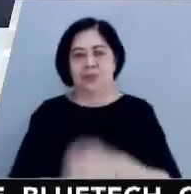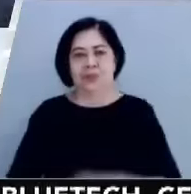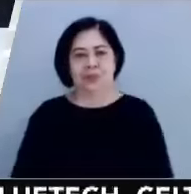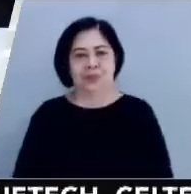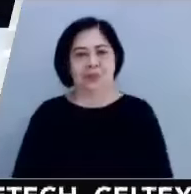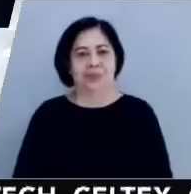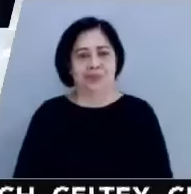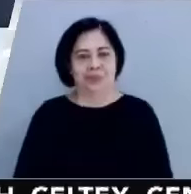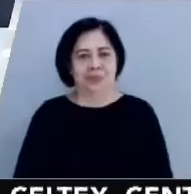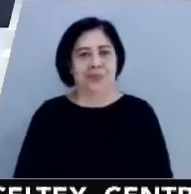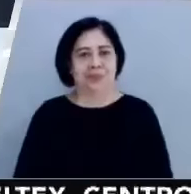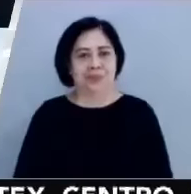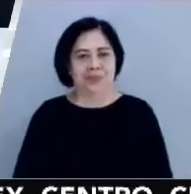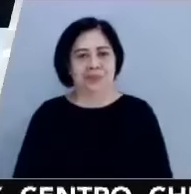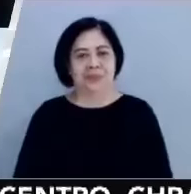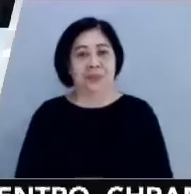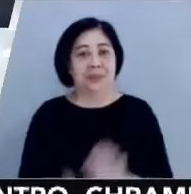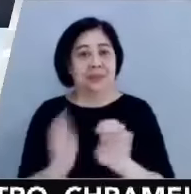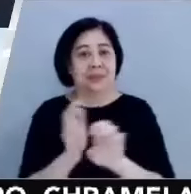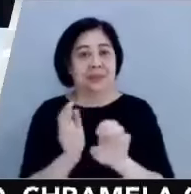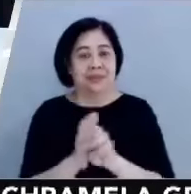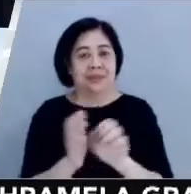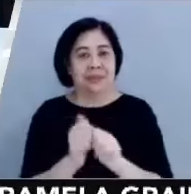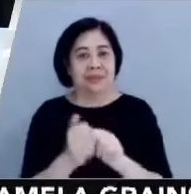Boys tulad ng